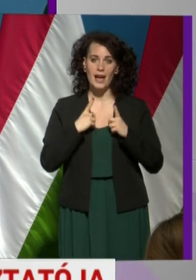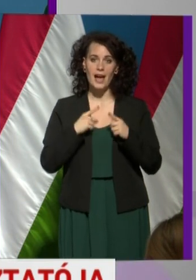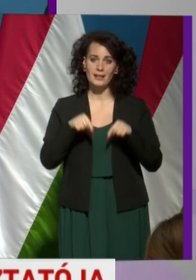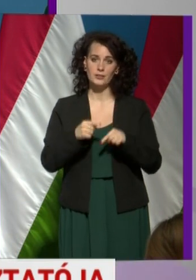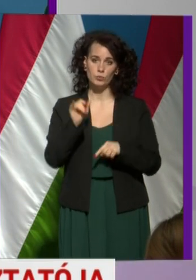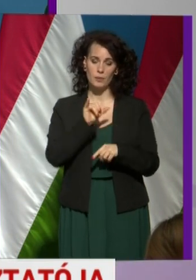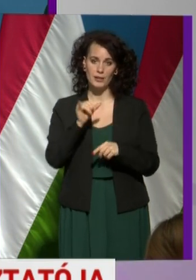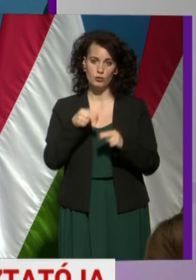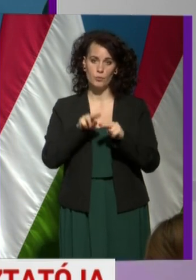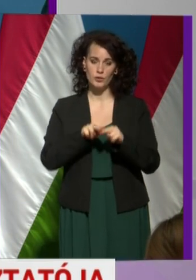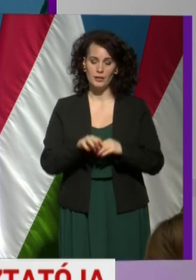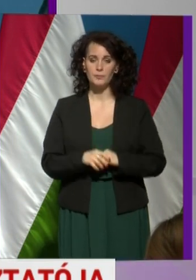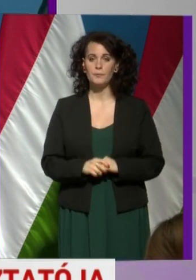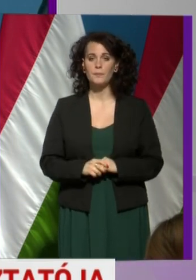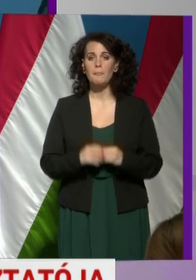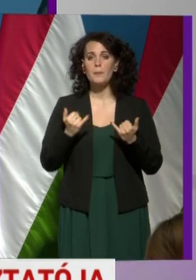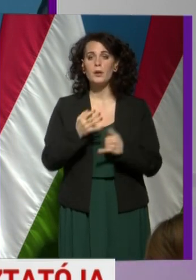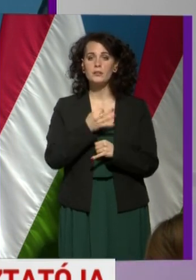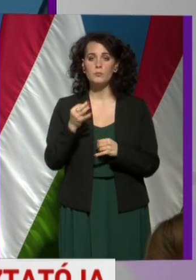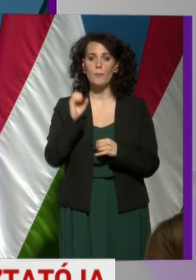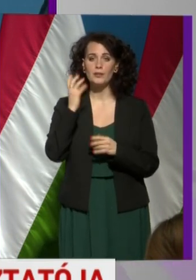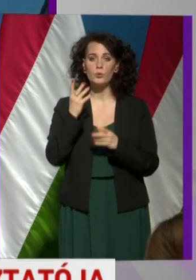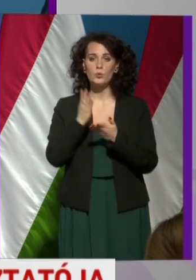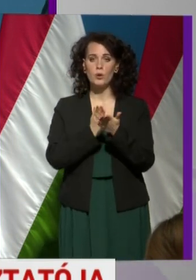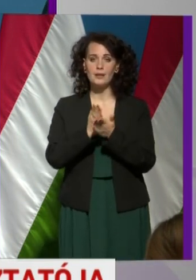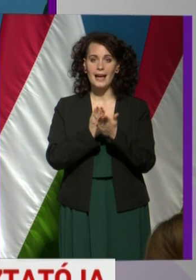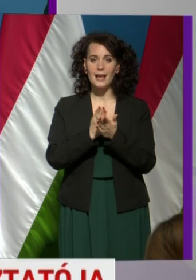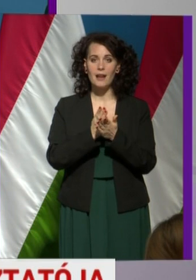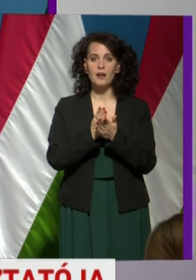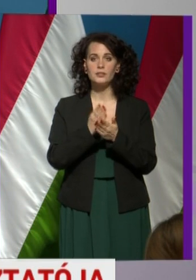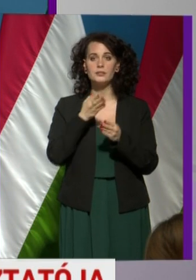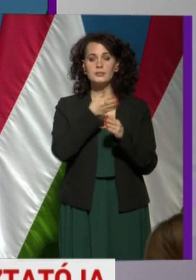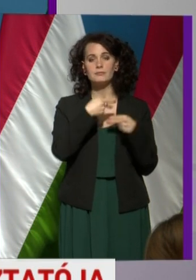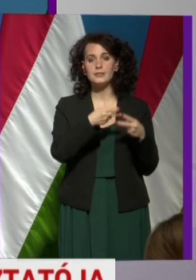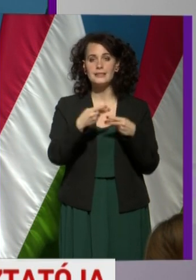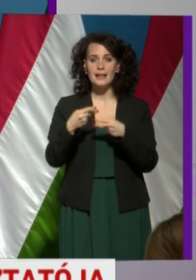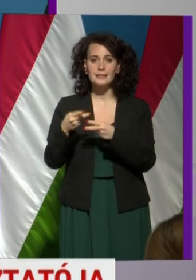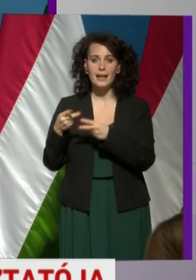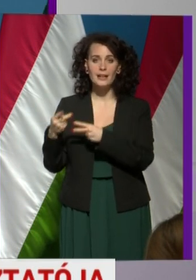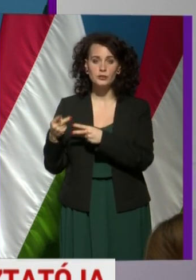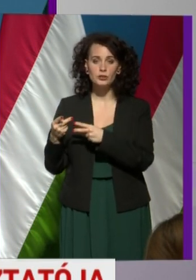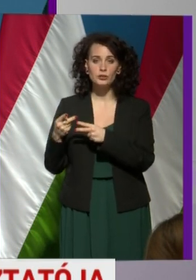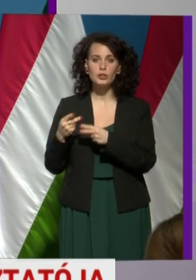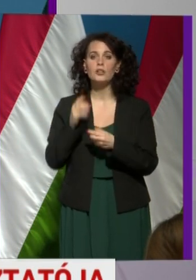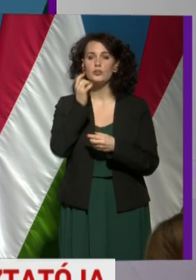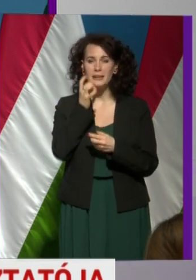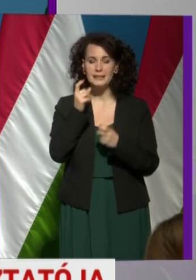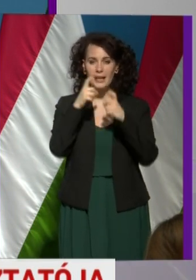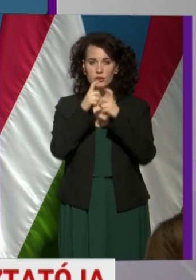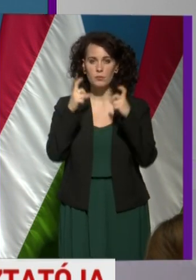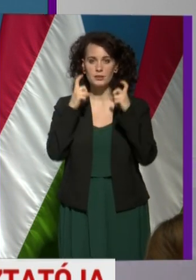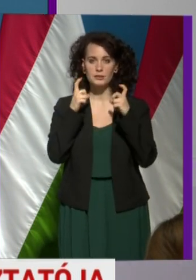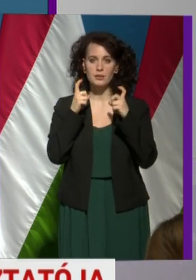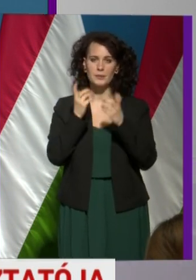található. Mai napon elkezdődött a mentőszolgálat által kiszállítása azoknak a speciális maszkoknak, amiről már